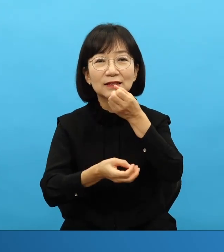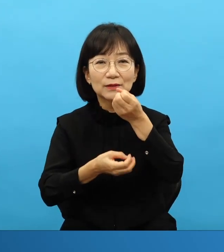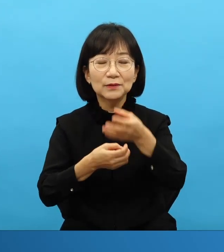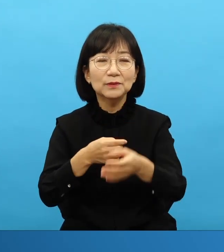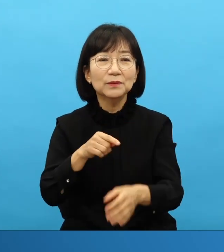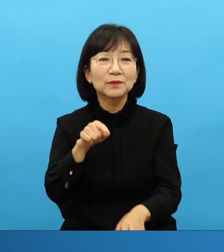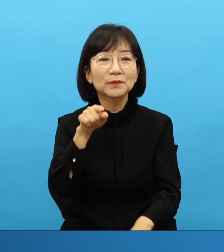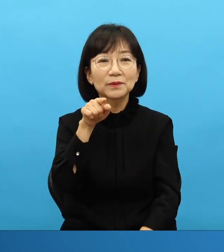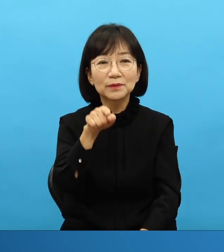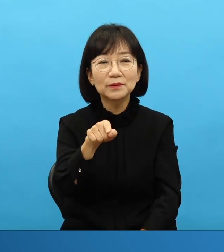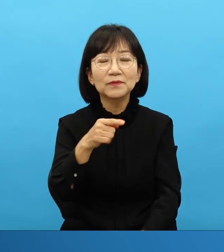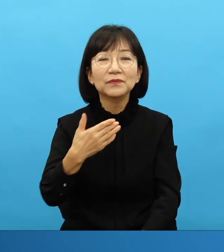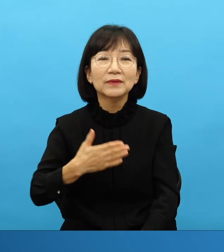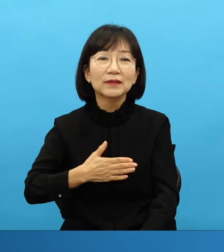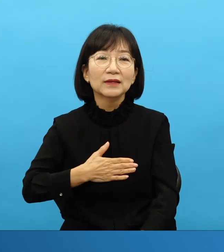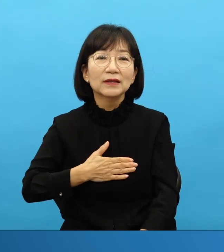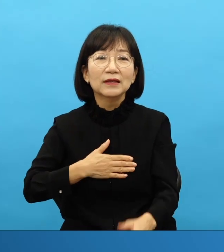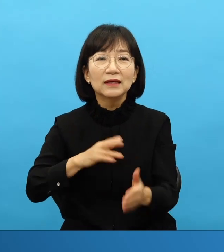간증이요